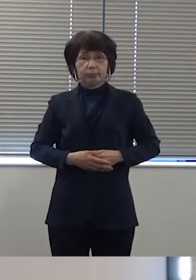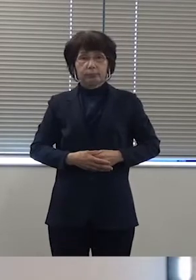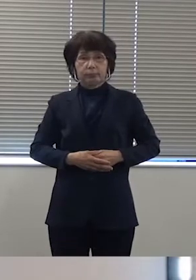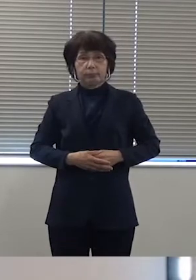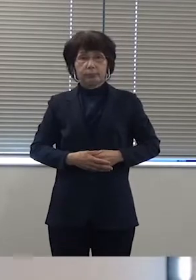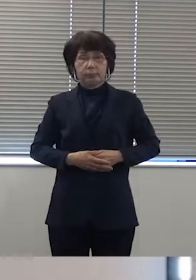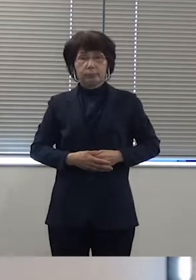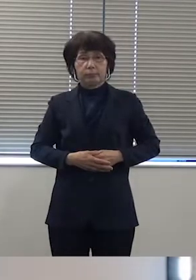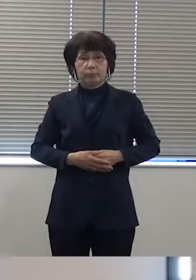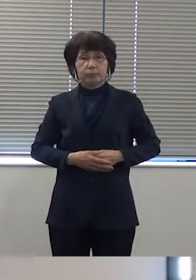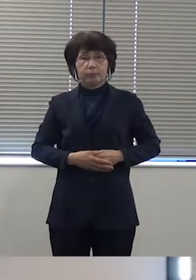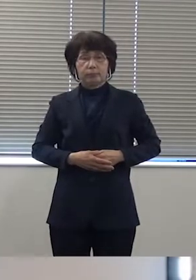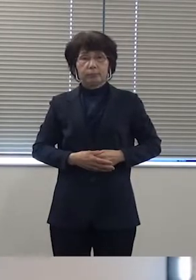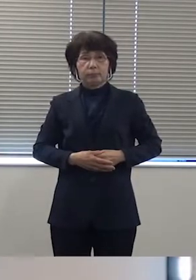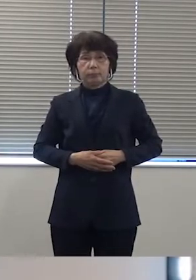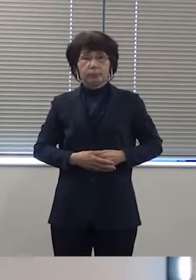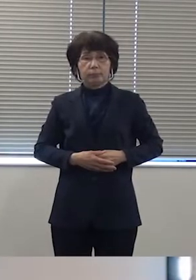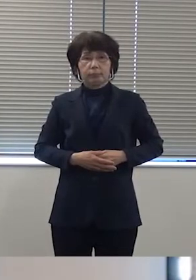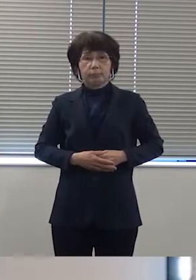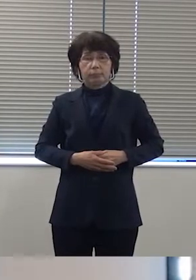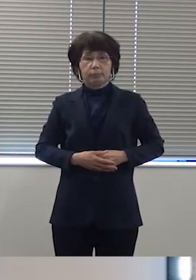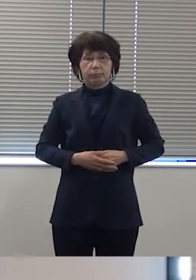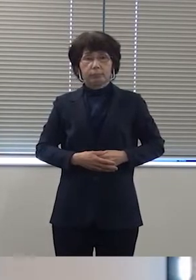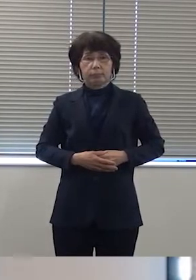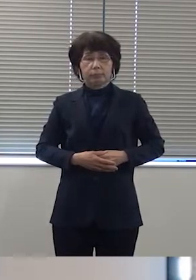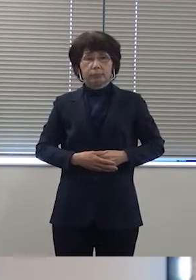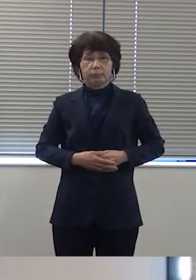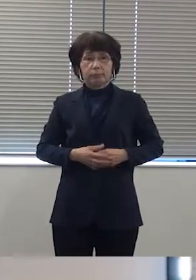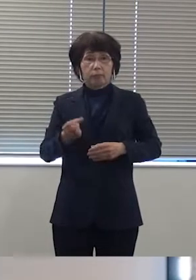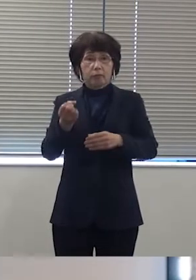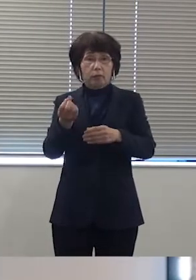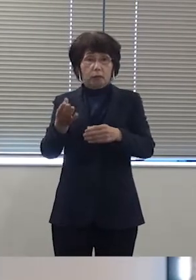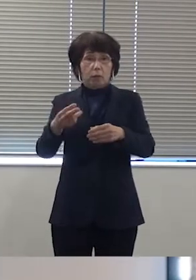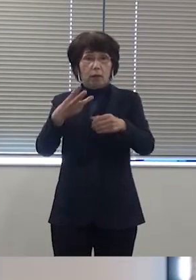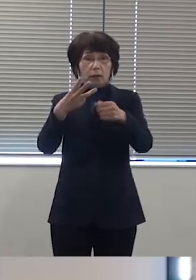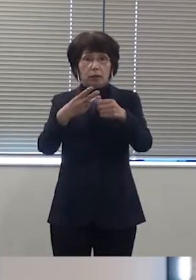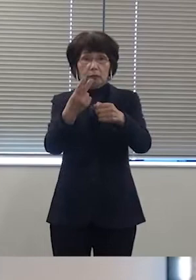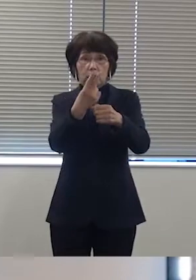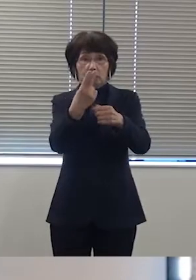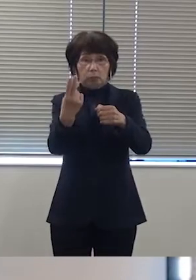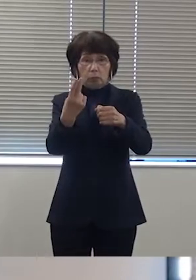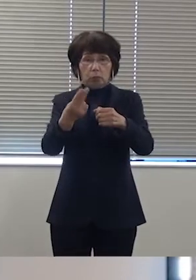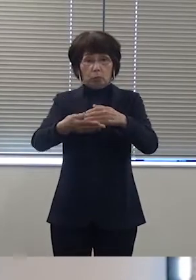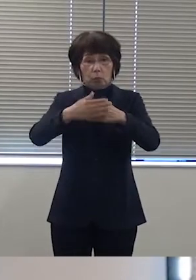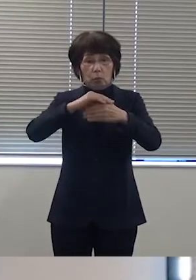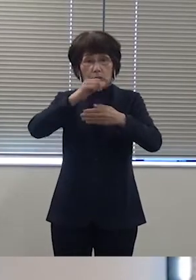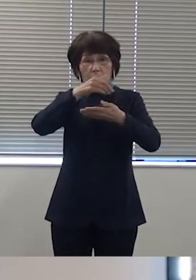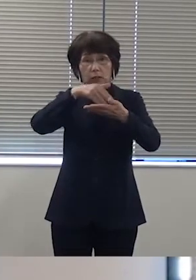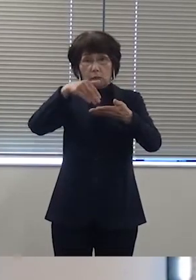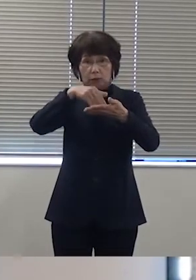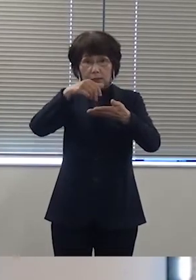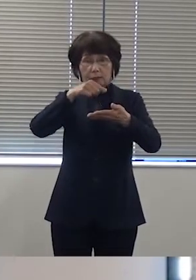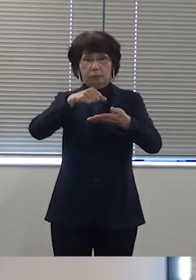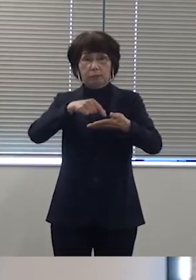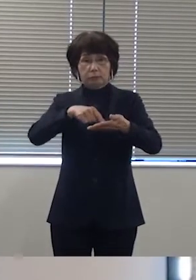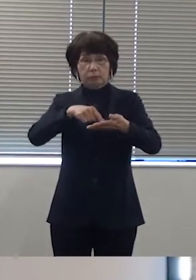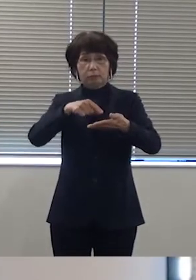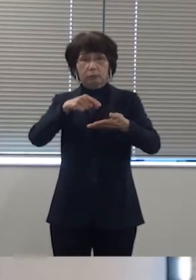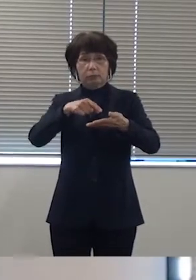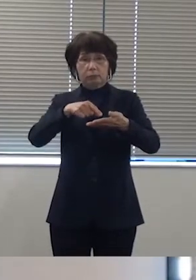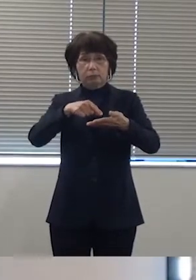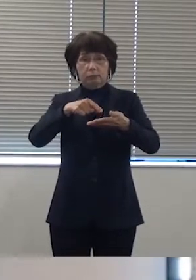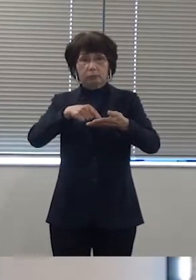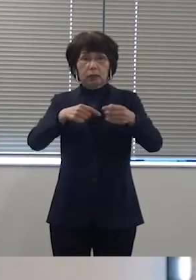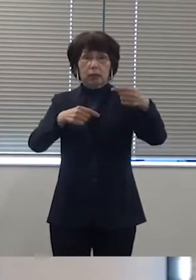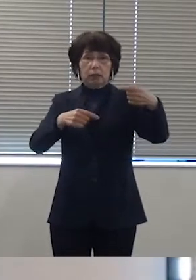ここからは令和3年度の3月補正予算でございまして、構造事務所の方から一般会計で49億円までの補正予算を計